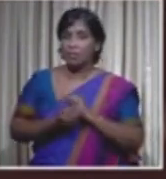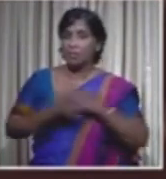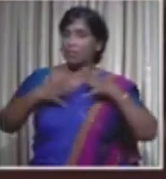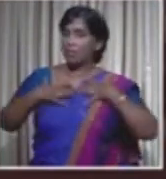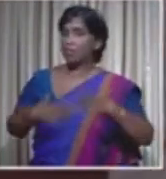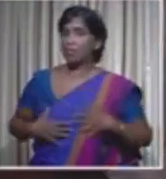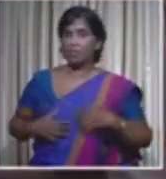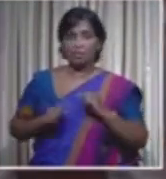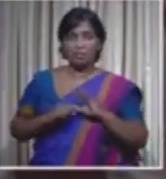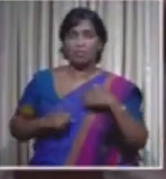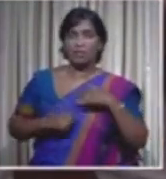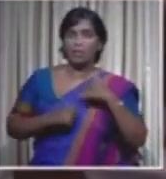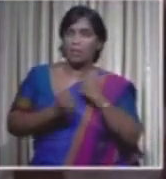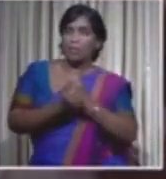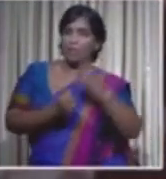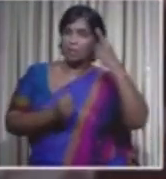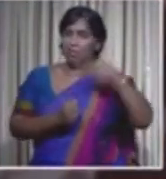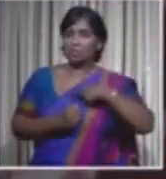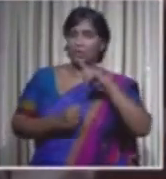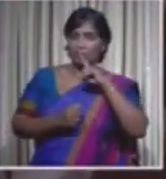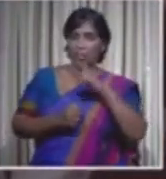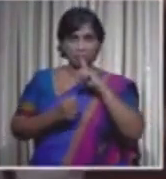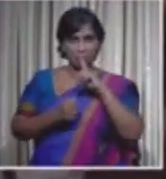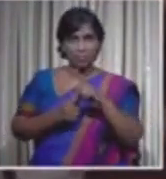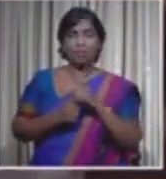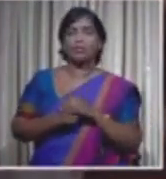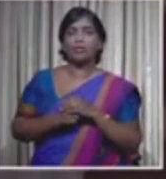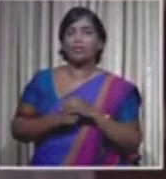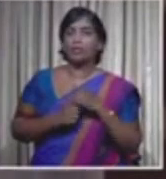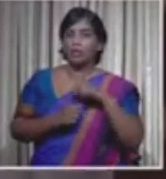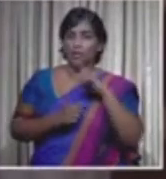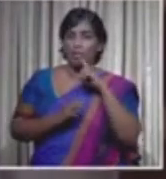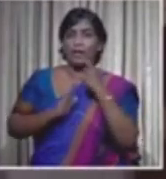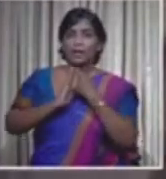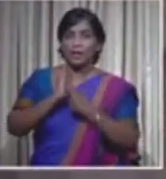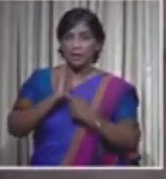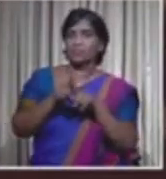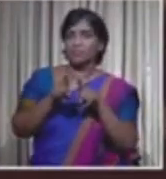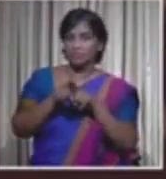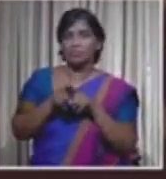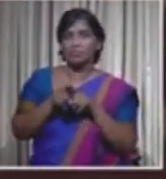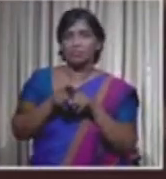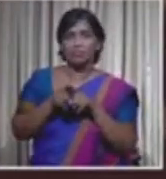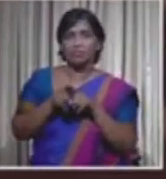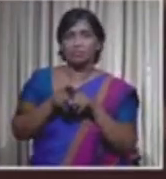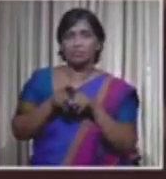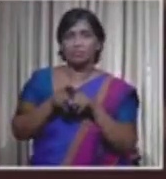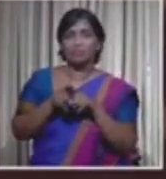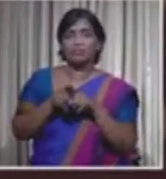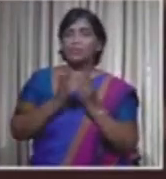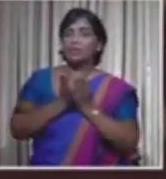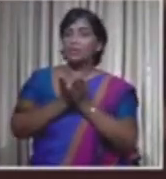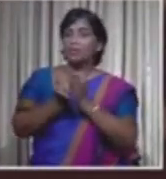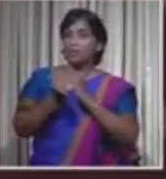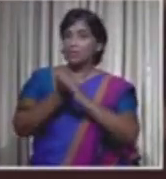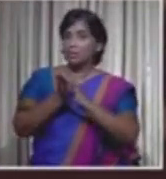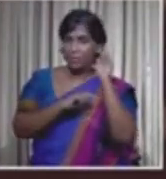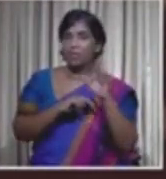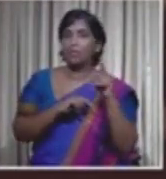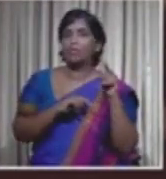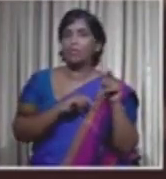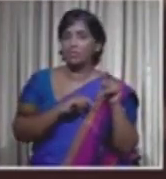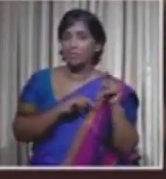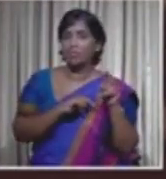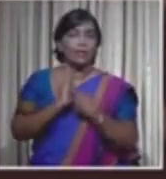ලැබිලා තියෙන විදිහට මම ඇහුවා නියෝජ්‍ය පොලිස්පතිතුමාට. මම පොලිස්පතිතුමාට කතා කරුවා. මම කිව්වා නීතිය ක්‍රියාත්මක කරන්න කියලා. ඒ ෆෙරි සර්විස් එක කරපු අය පැටලා ගිහිල්ලාලු. මම